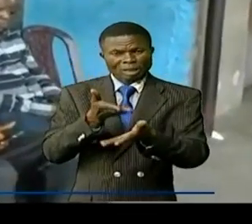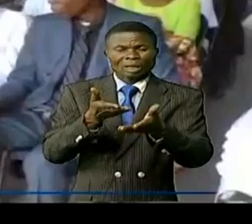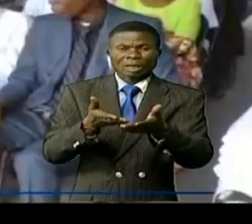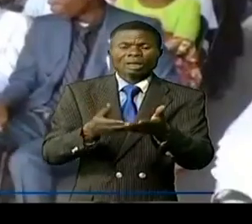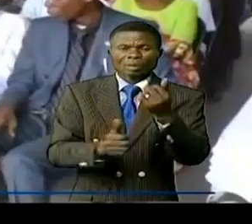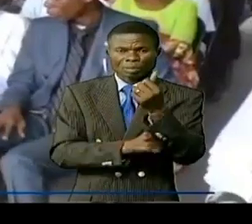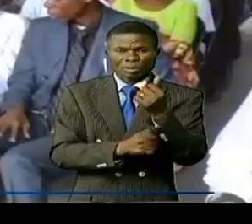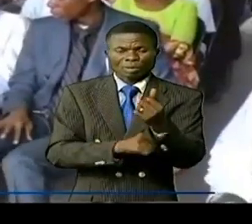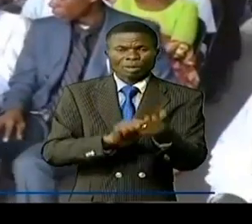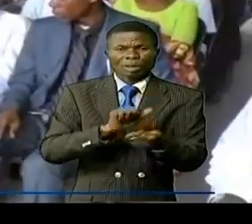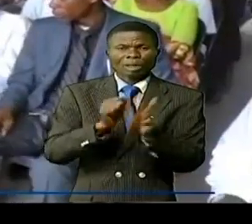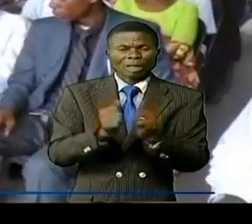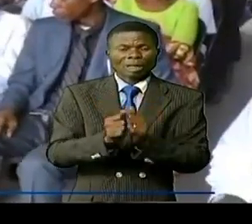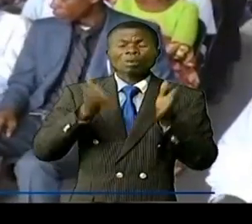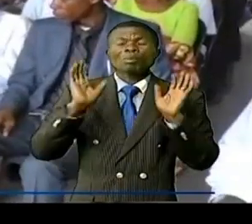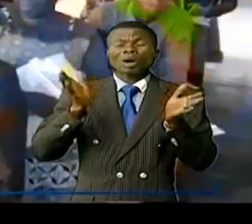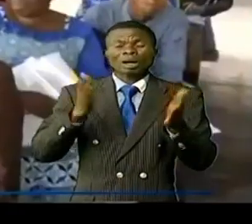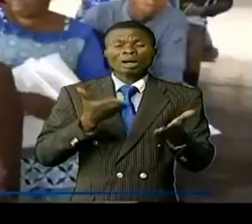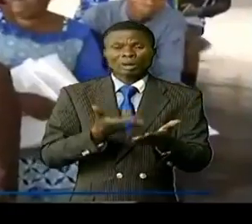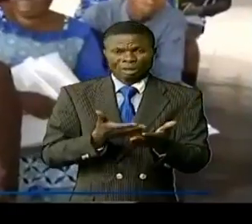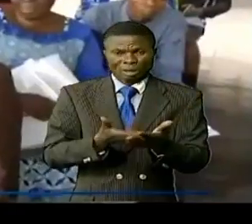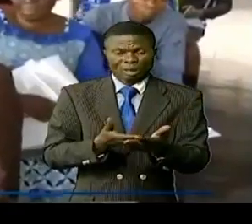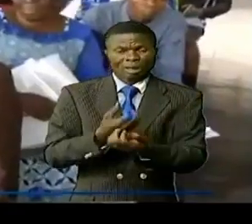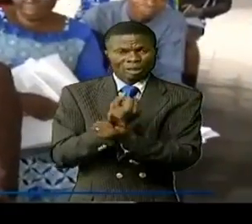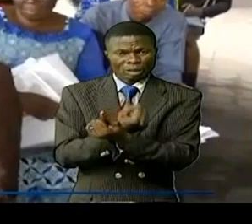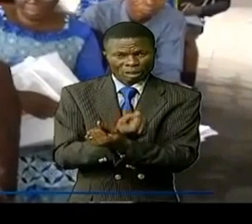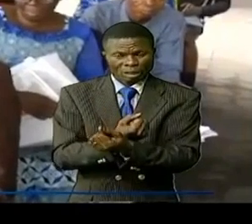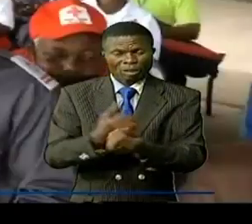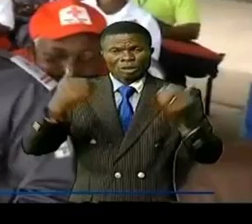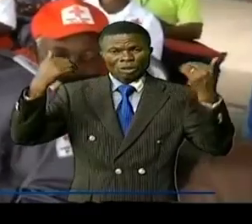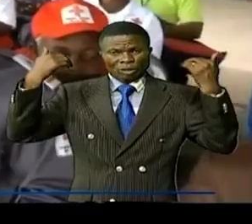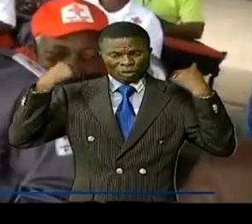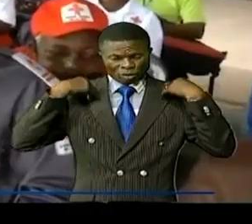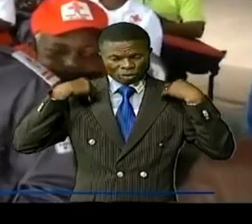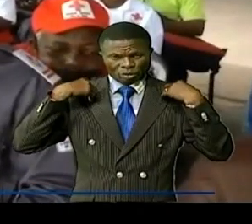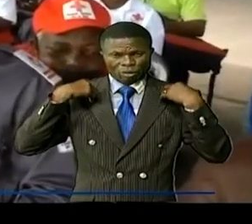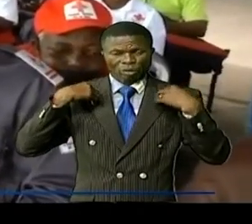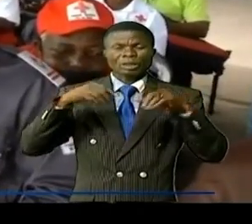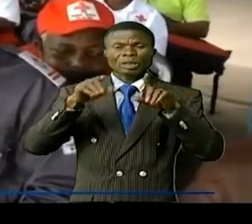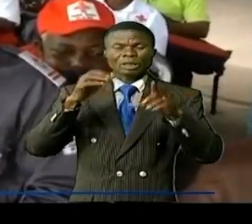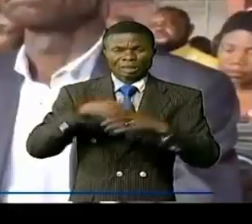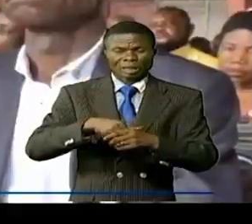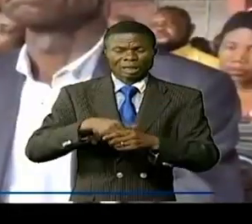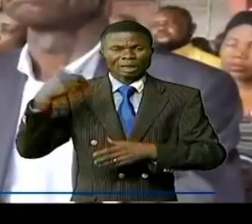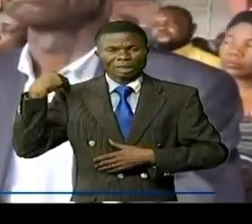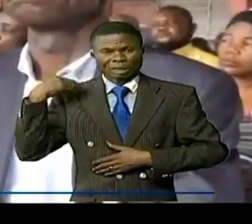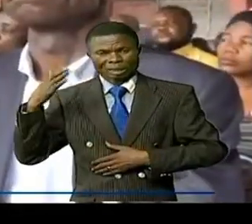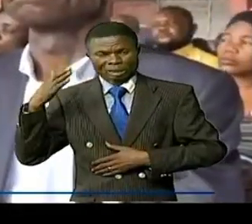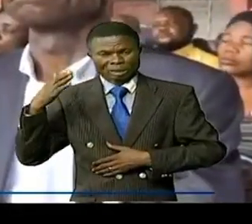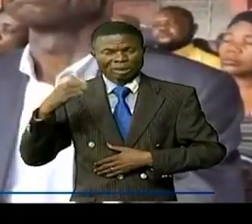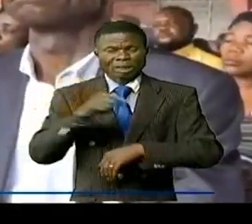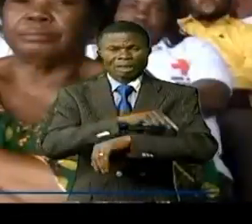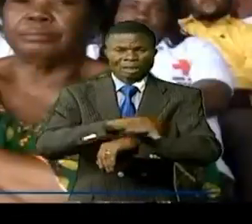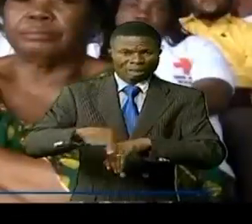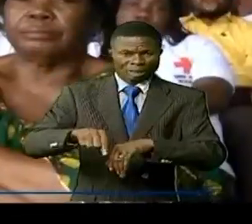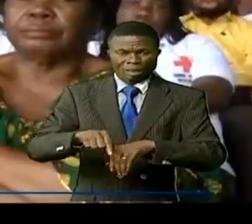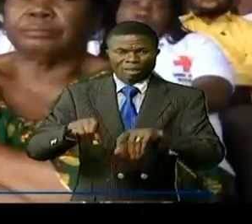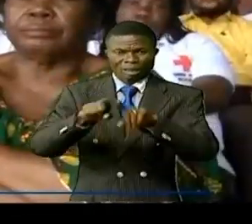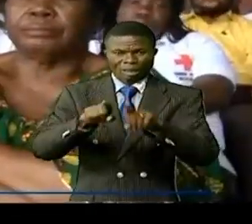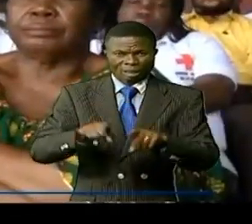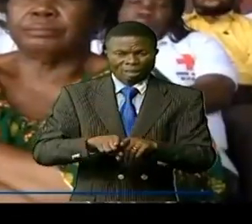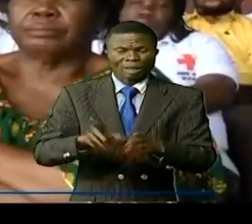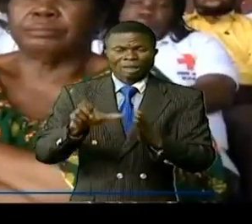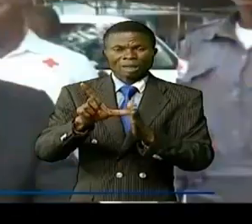en situation de catastrophe, le respect des autorités hiérarchiques établies de l'État, les institutions ainsi que les lois du